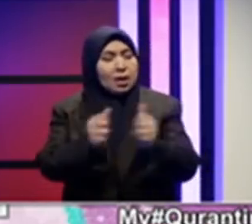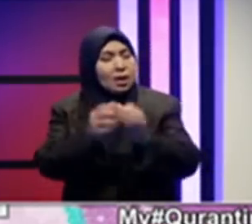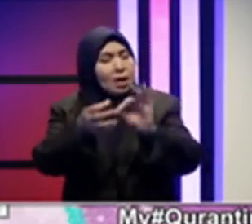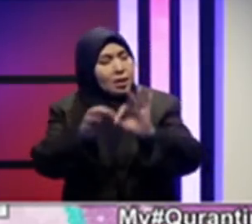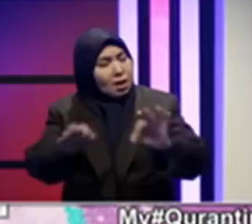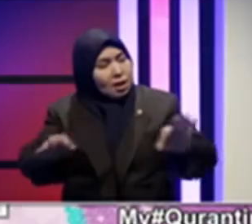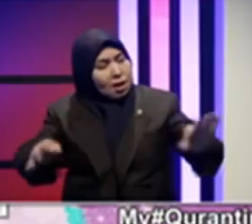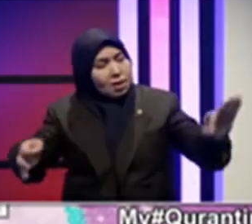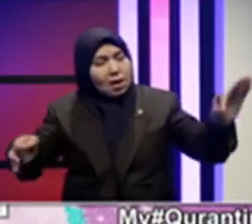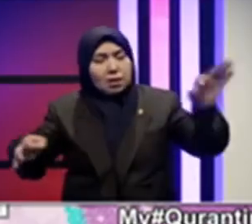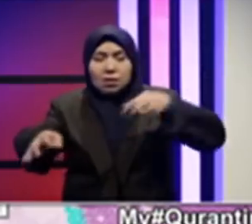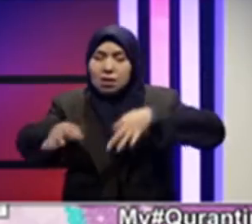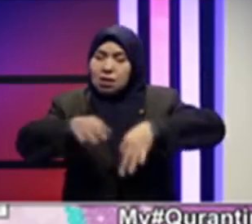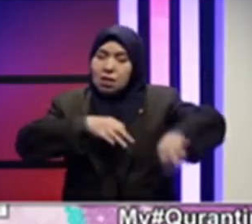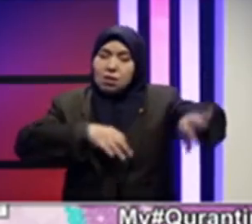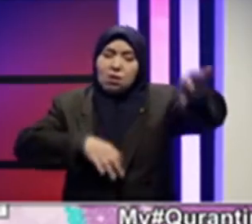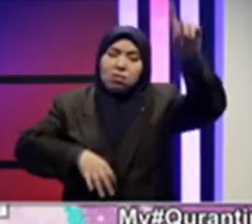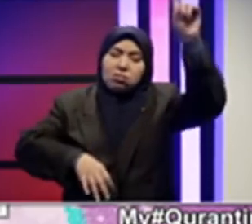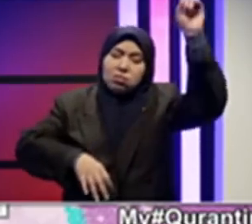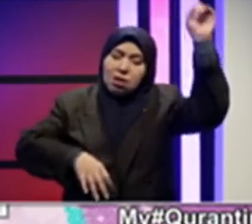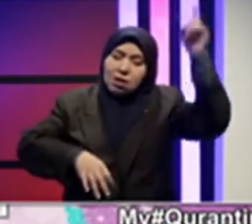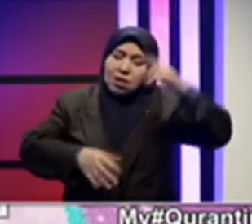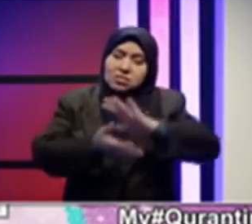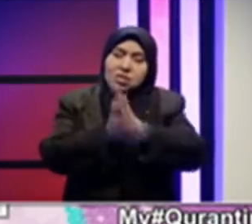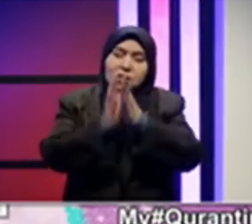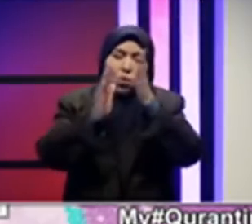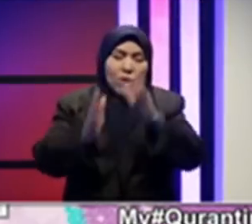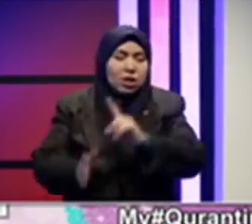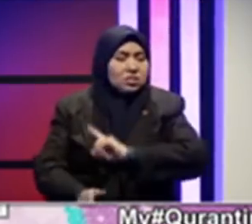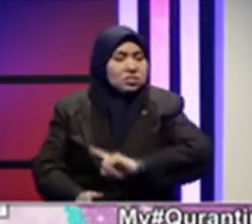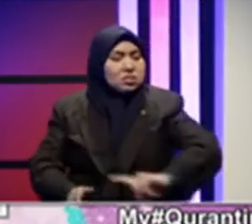بآياتنا وكانوا